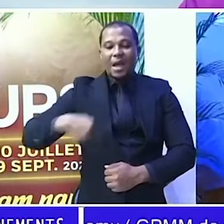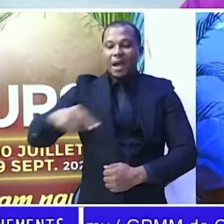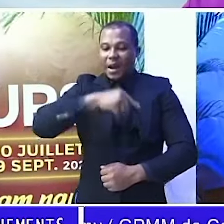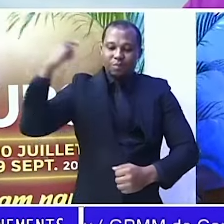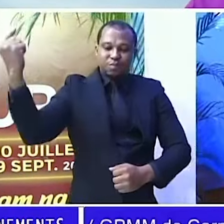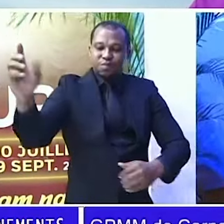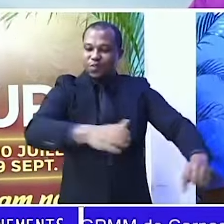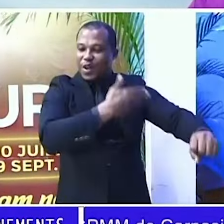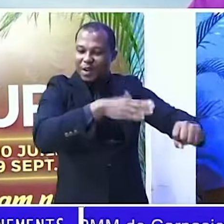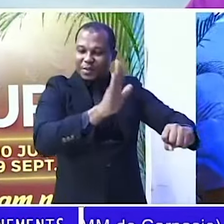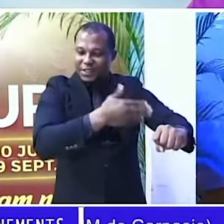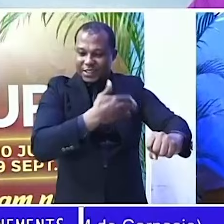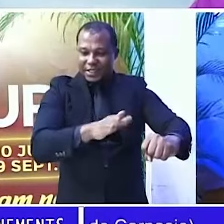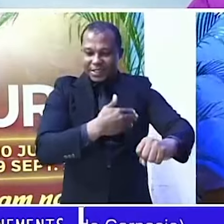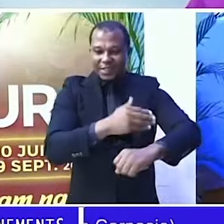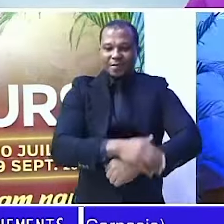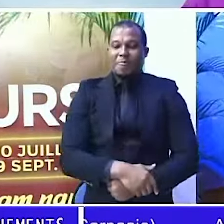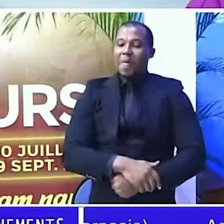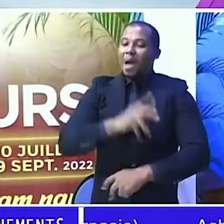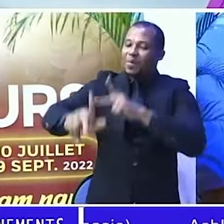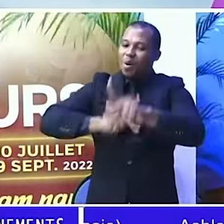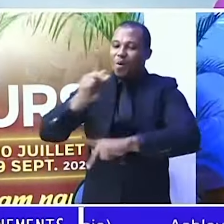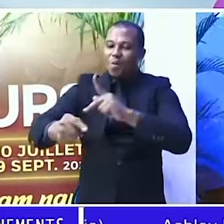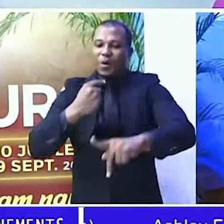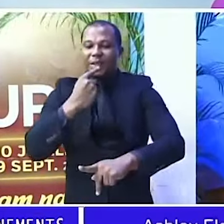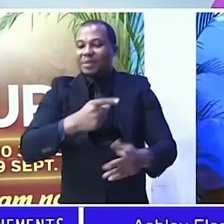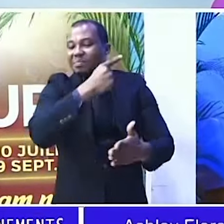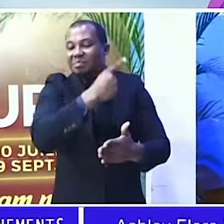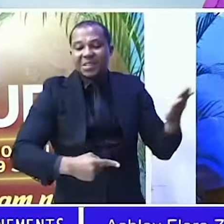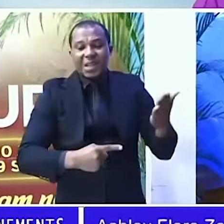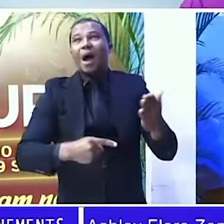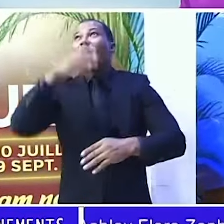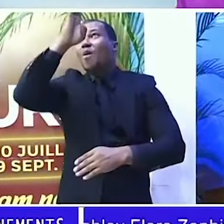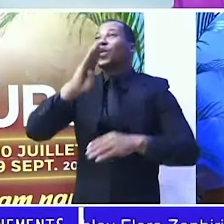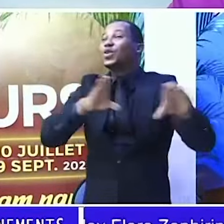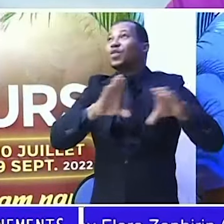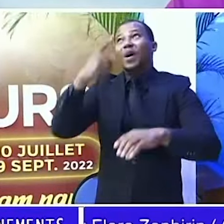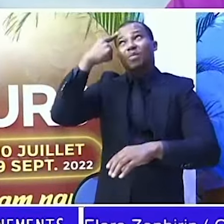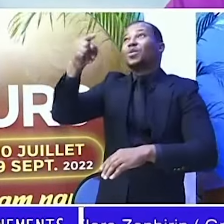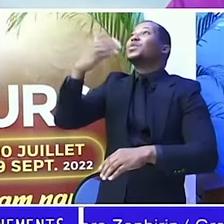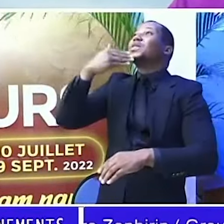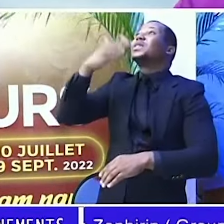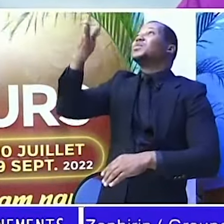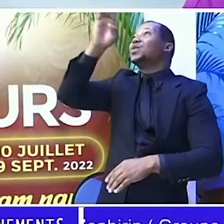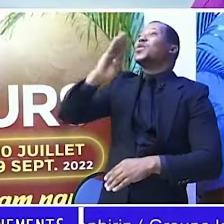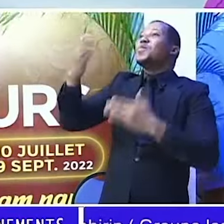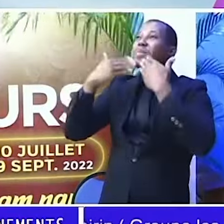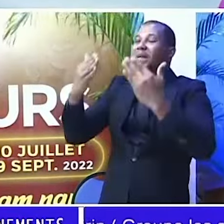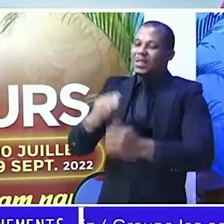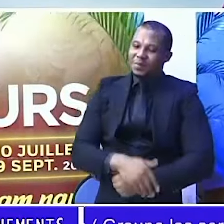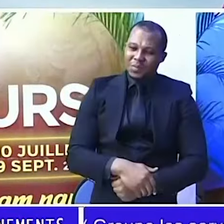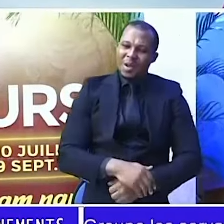ça gen moun k'ap di bon qui ça bon Dieu fait pour yo là pour nous dire bon Dieu merci pour misé à